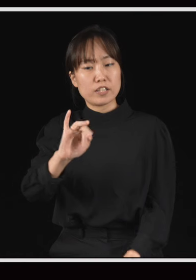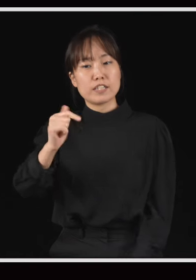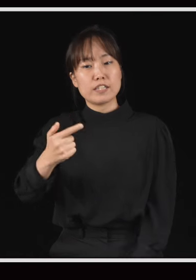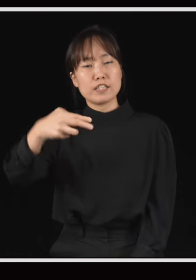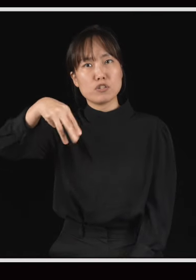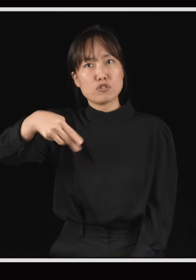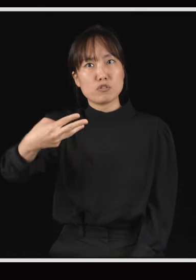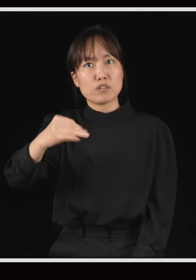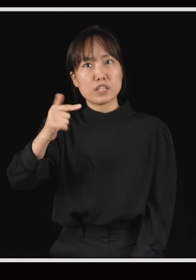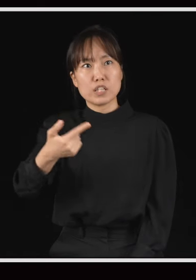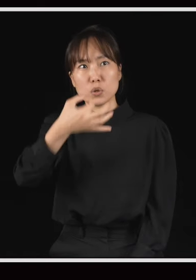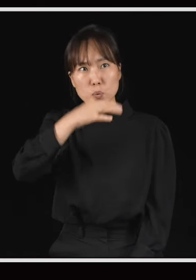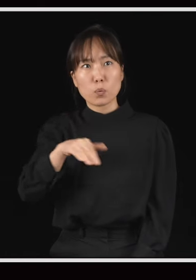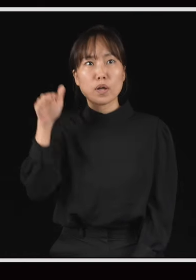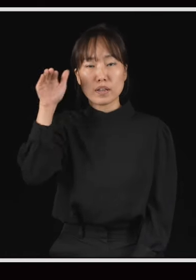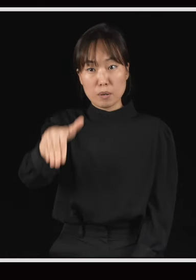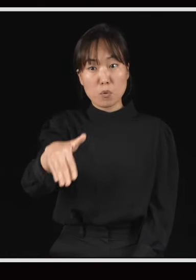가속 노화가 될 수 있어요.